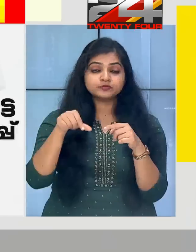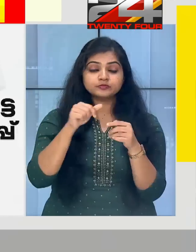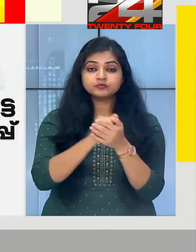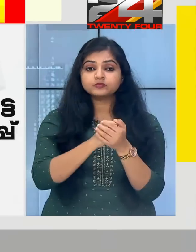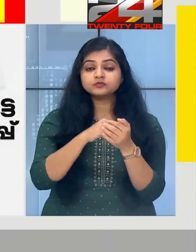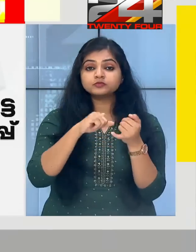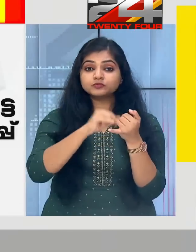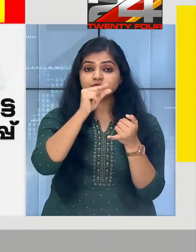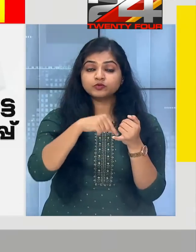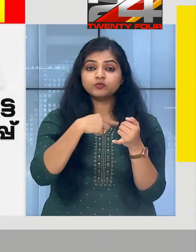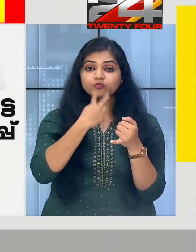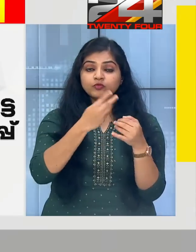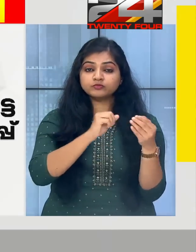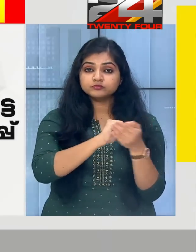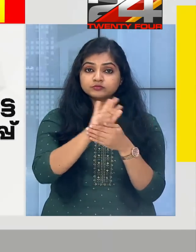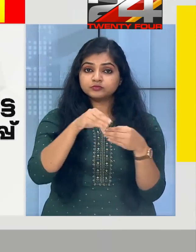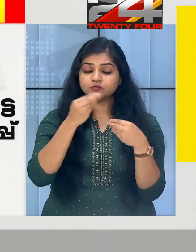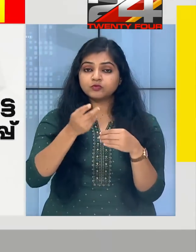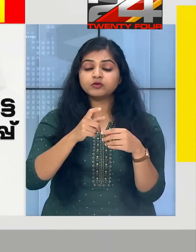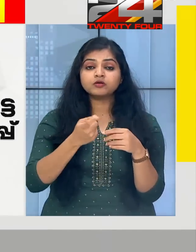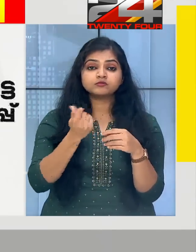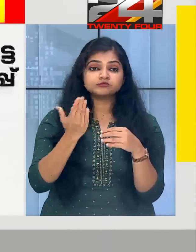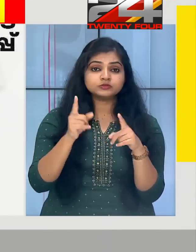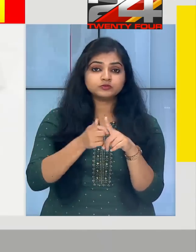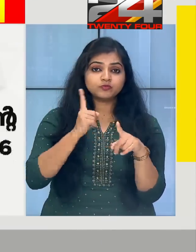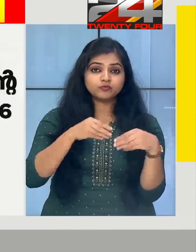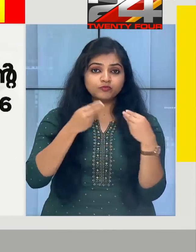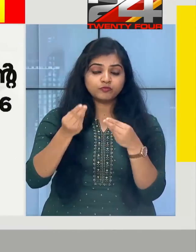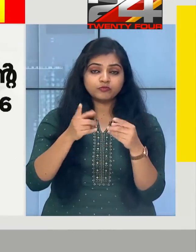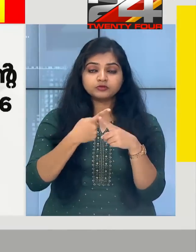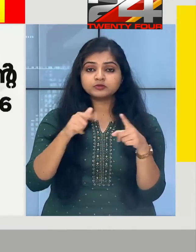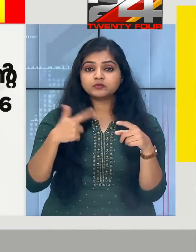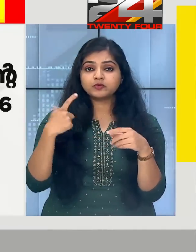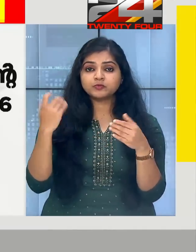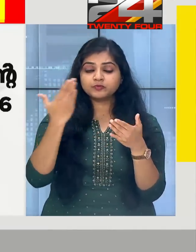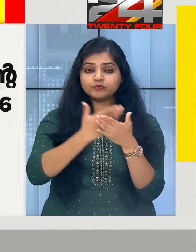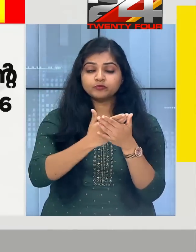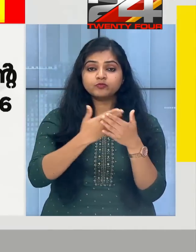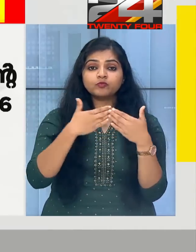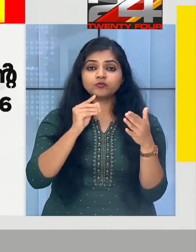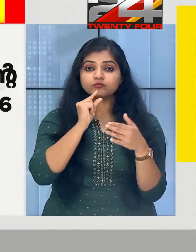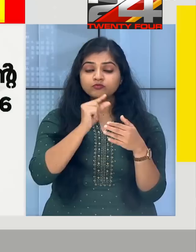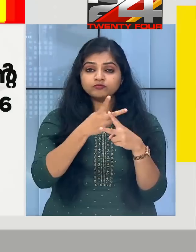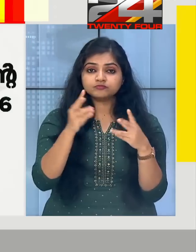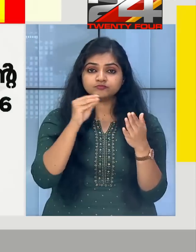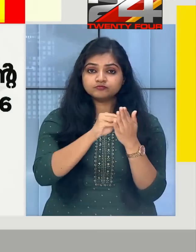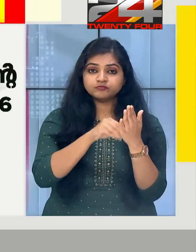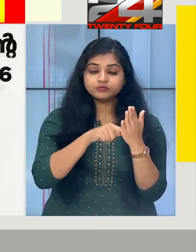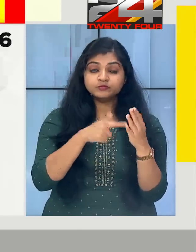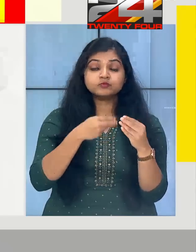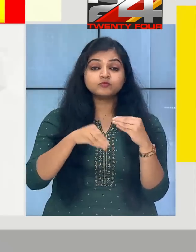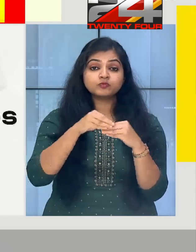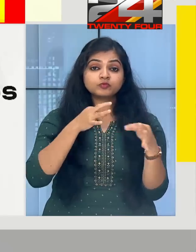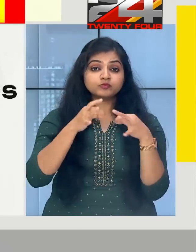ശബ്ദ സന്ദേശം കാണിച്ച് ഭീഷണിപ്പെടുത്തുന്ന ഒരു സാഹചര്യം ഉണ്ടായി എന്ന തരത്തിലുള്ള പരാതിയും അത്തരത്തിലുള്ള മൊഴികളും ഒക്കെ തന്നെ നിലനിൽക്കുന്നുണ്ട്. ഇതെല്ലാം ക്ലാരിഫൈ